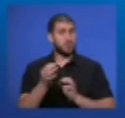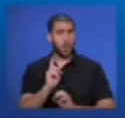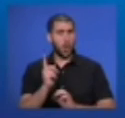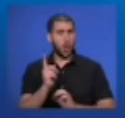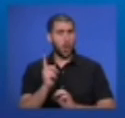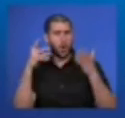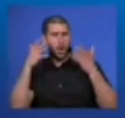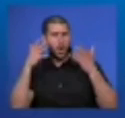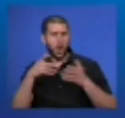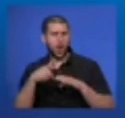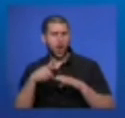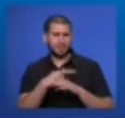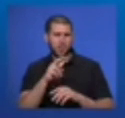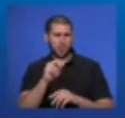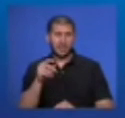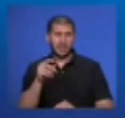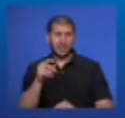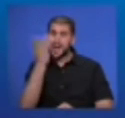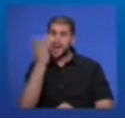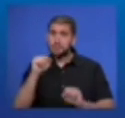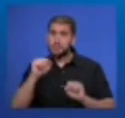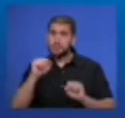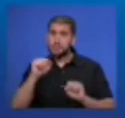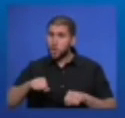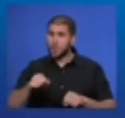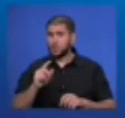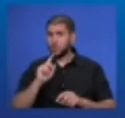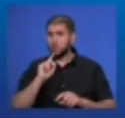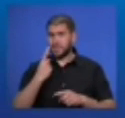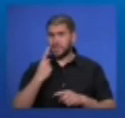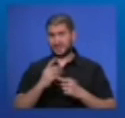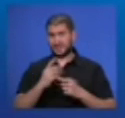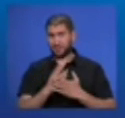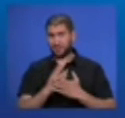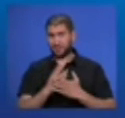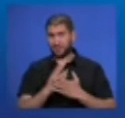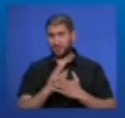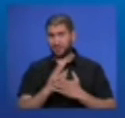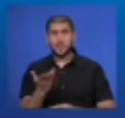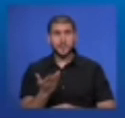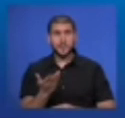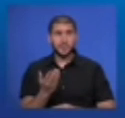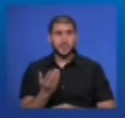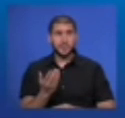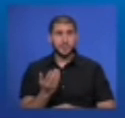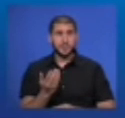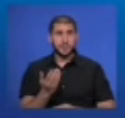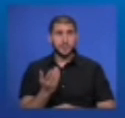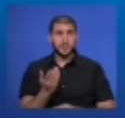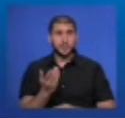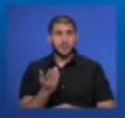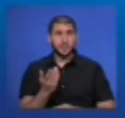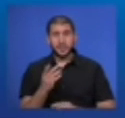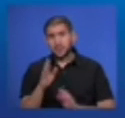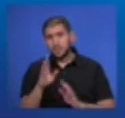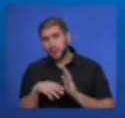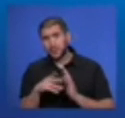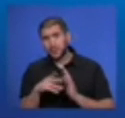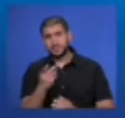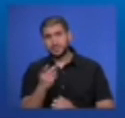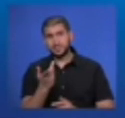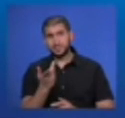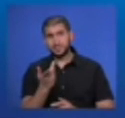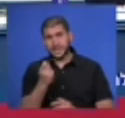בנושאים האלה. אבל אתם הייתם בשלטון בכל זאת שנה וחצי, אולי טיפה יותר? קצת פחות. לא, אוי, זה עצוב, זה קצת